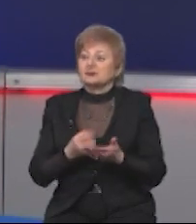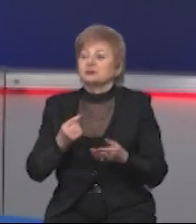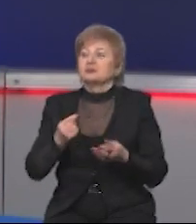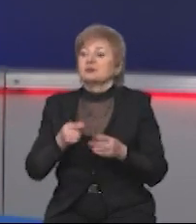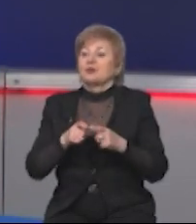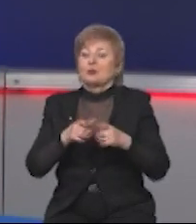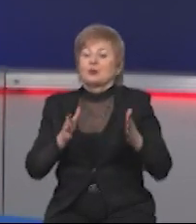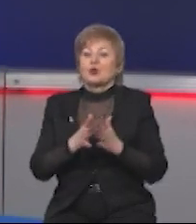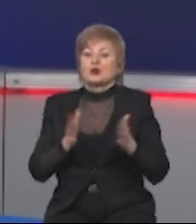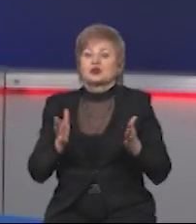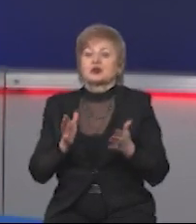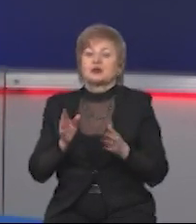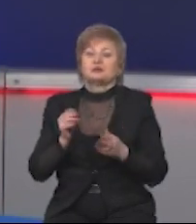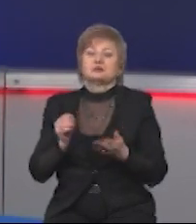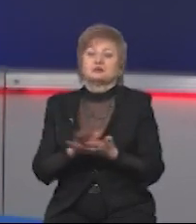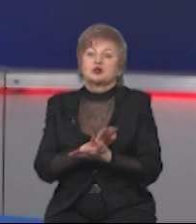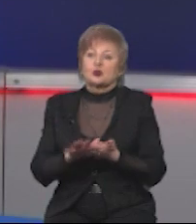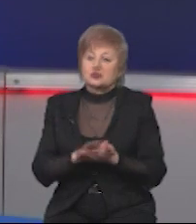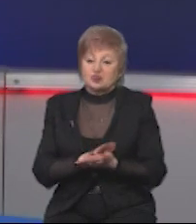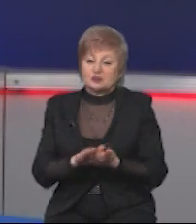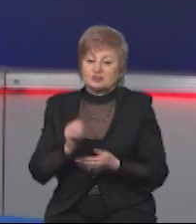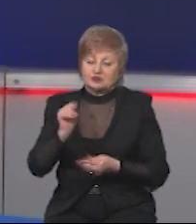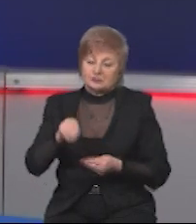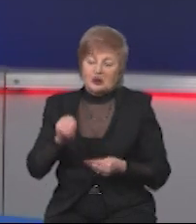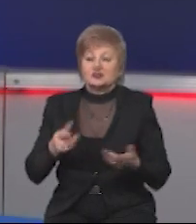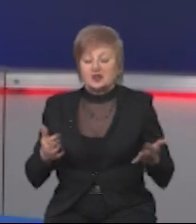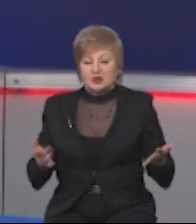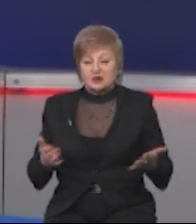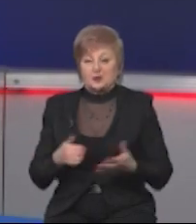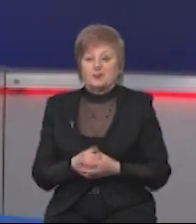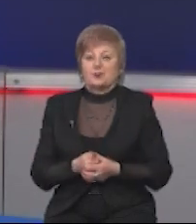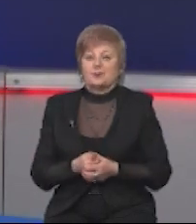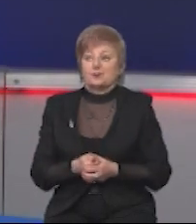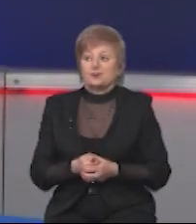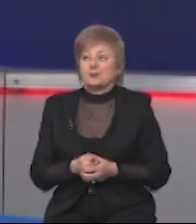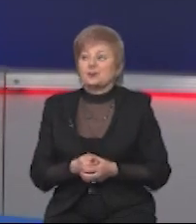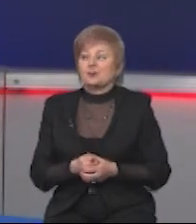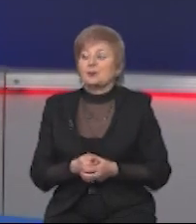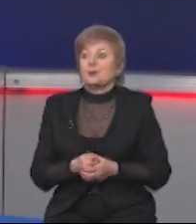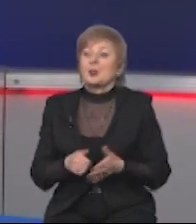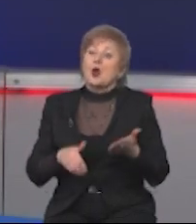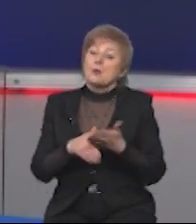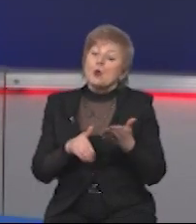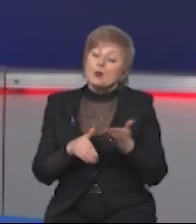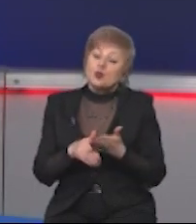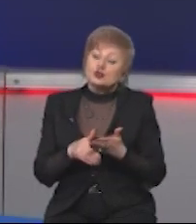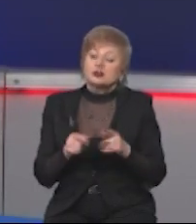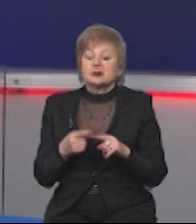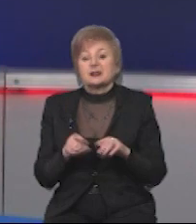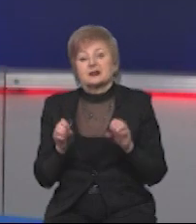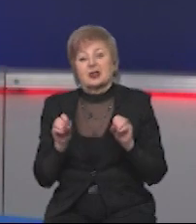розрахунок, посилити дезінфекційні заходи. От, і чи допоможе